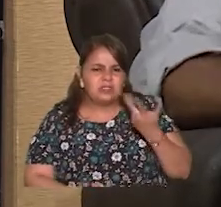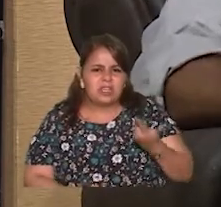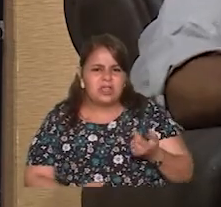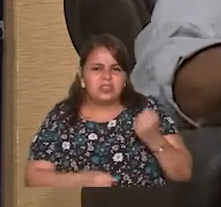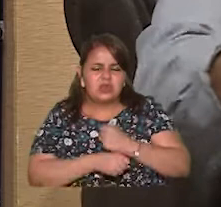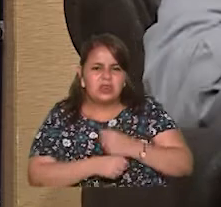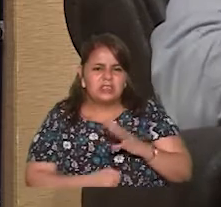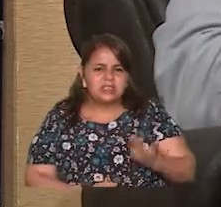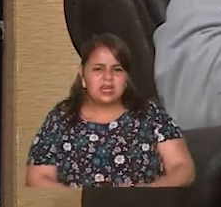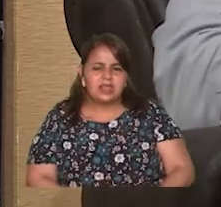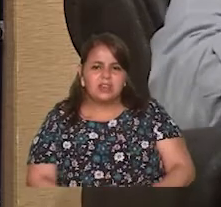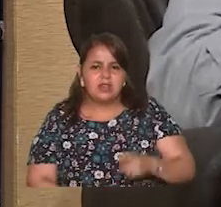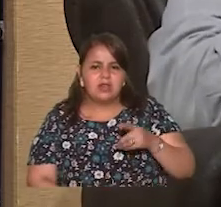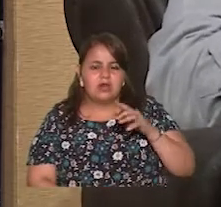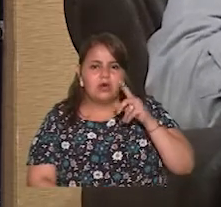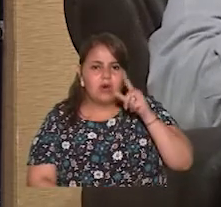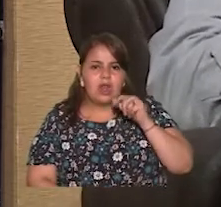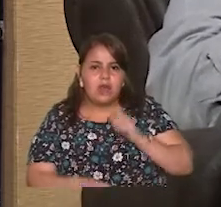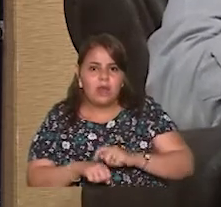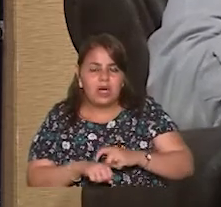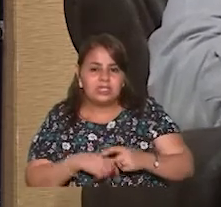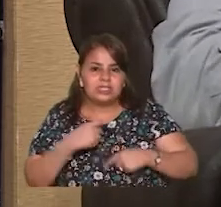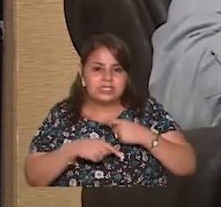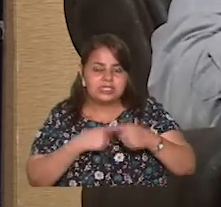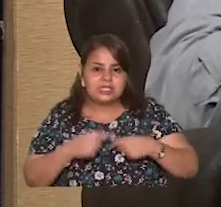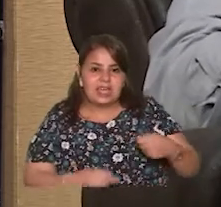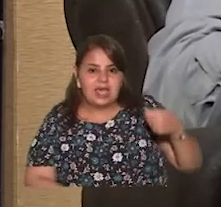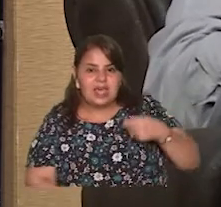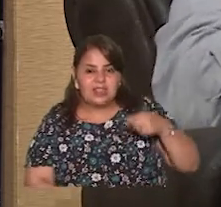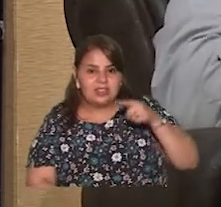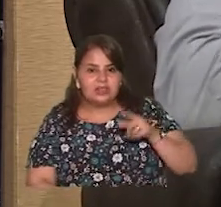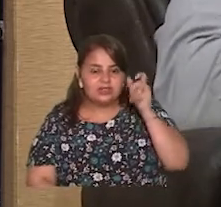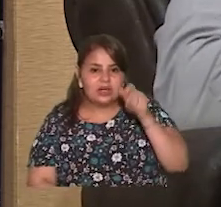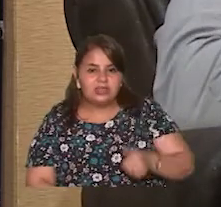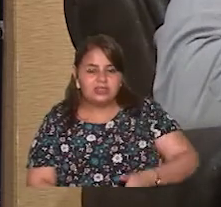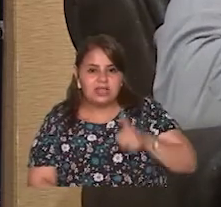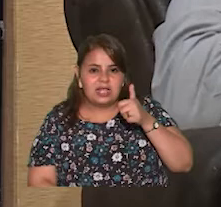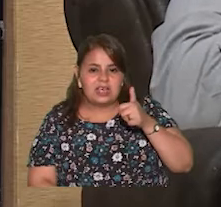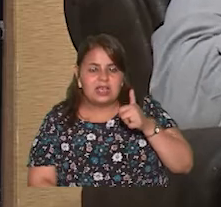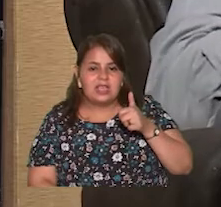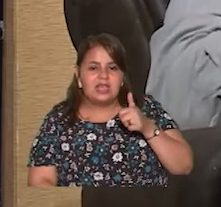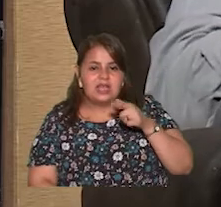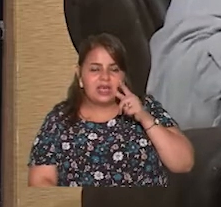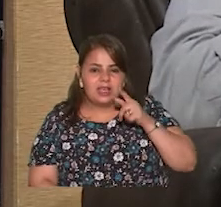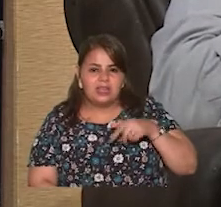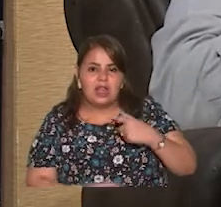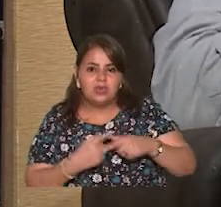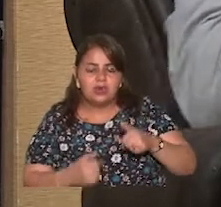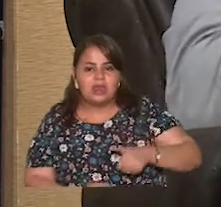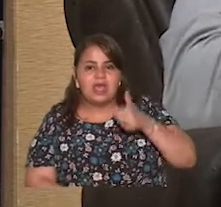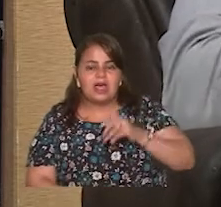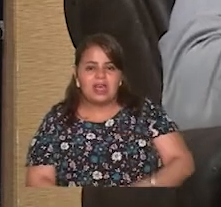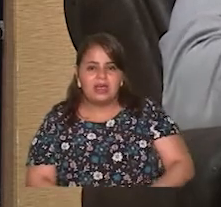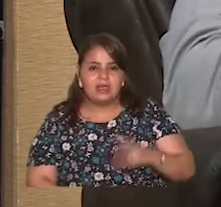صح، اشتغل، بس اعرف ان كل ما الوقت اللي شافوك فيه كتر وانت شخص ناجح هيطلعوا ناجحين. كل ما انت ممكن تبقى ناجح بس